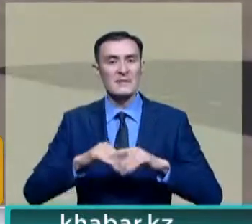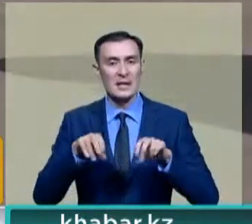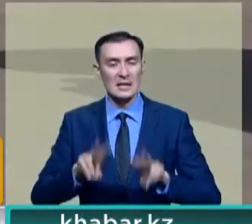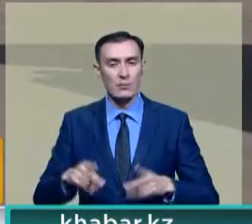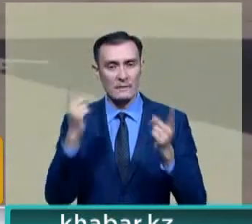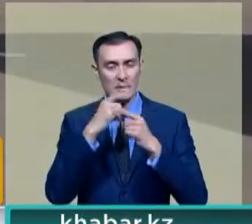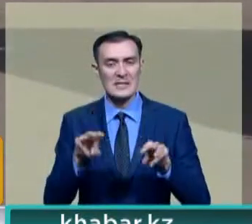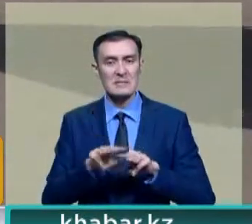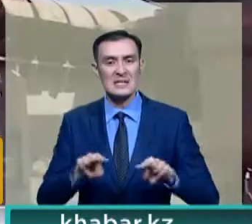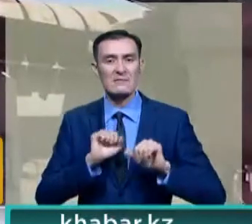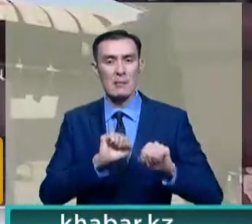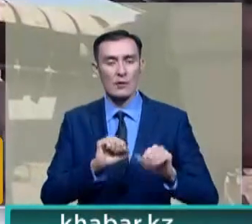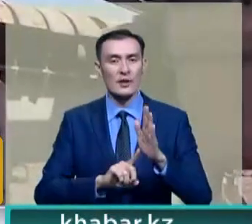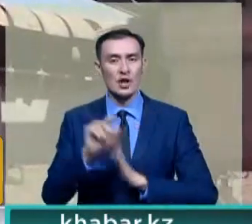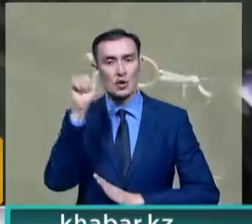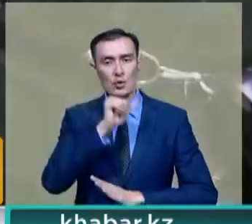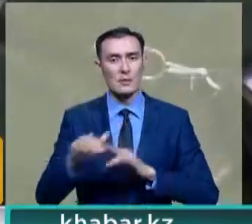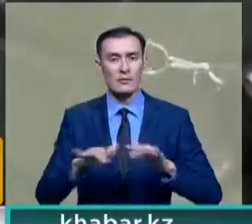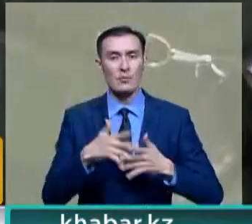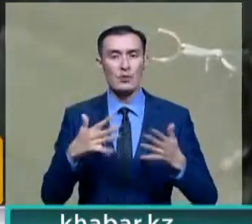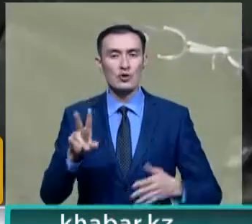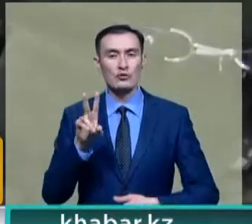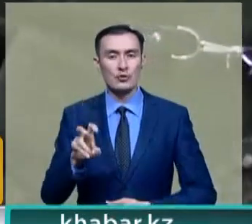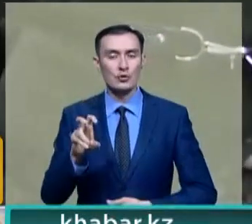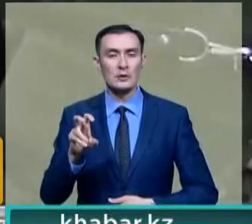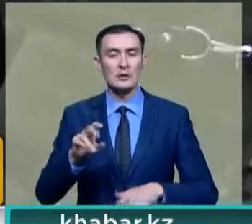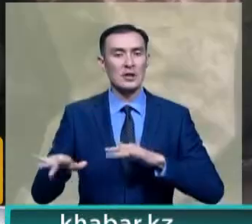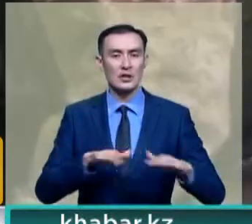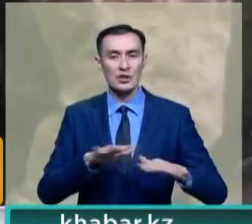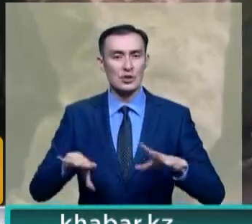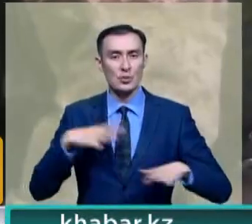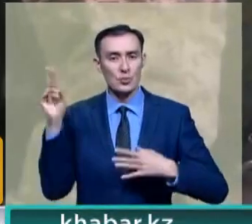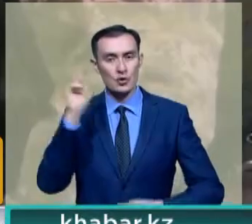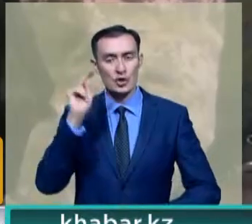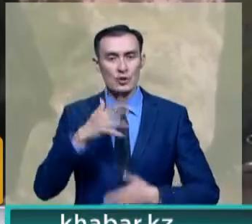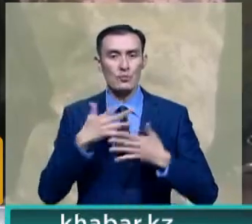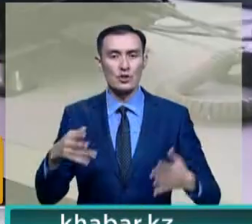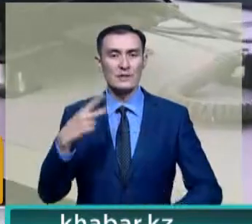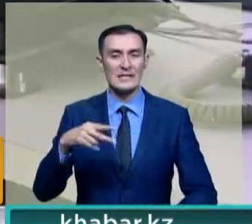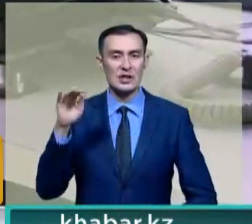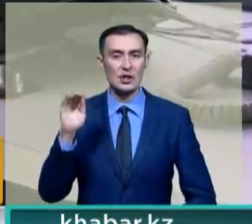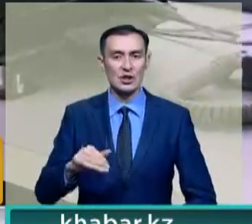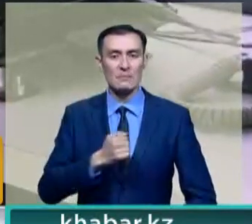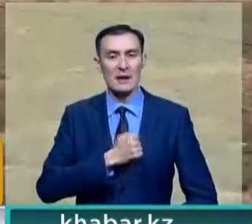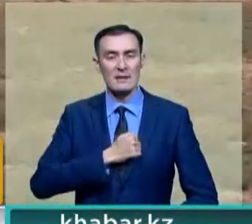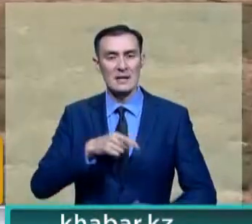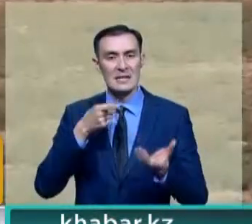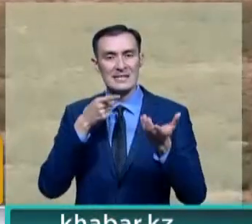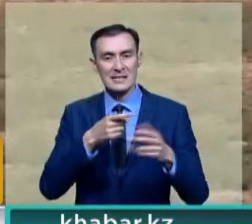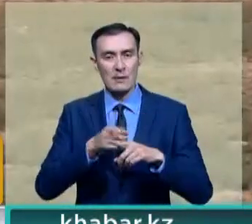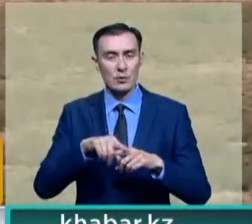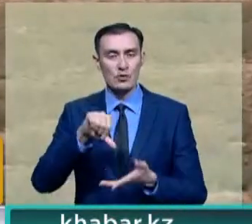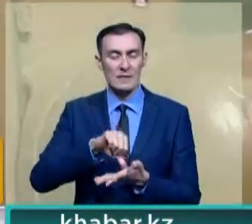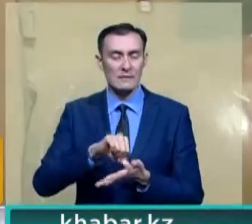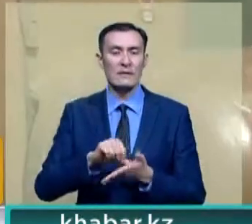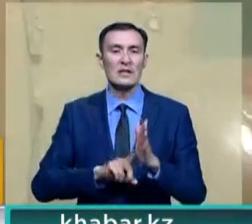По информации Минобороны, с начала года проведено более 200 тактических учений и свыше 20 тысяч боевых стрельб. Кроме того,